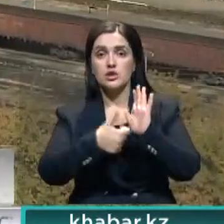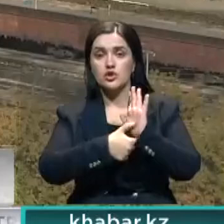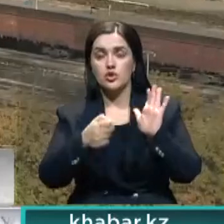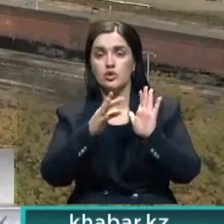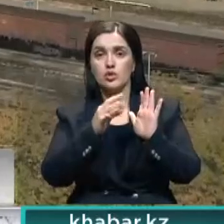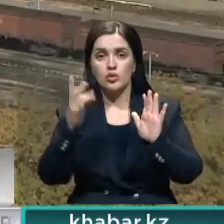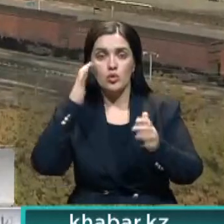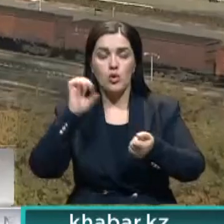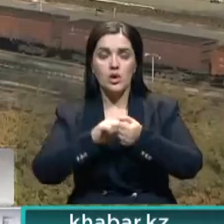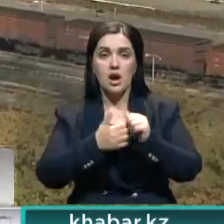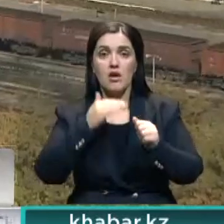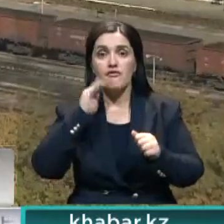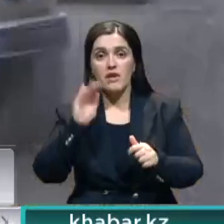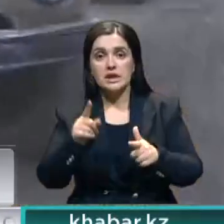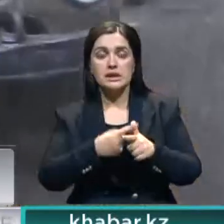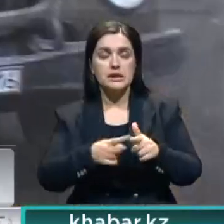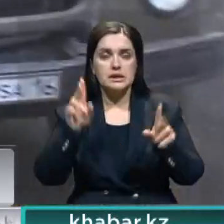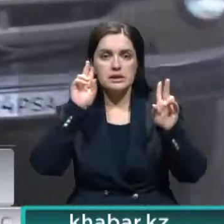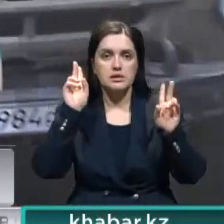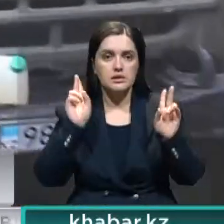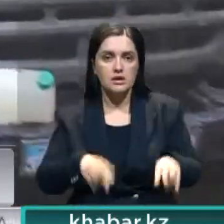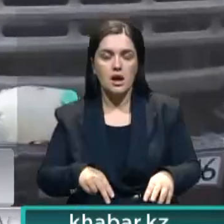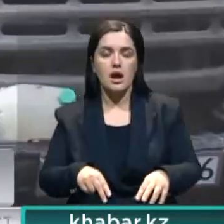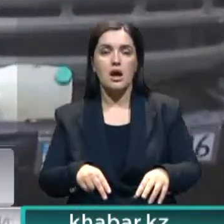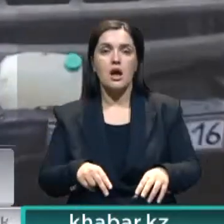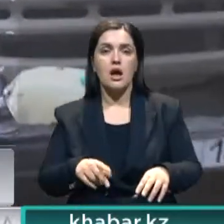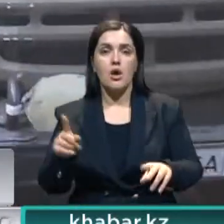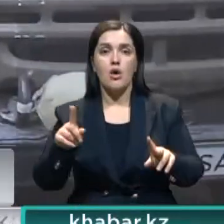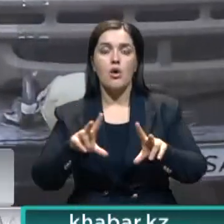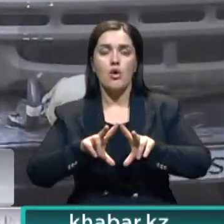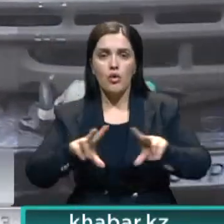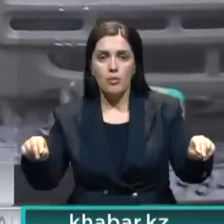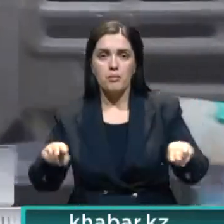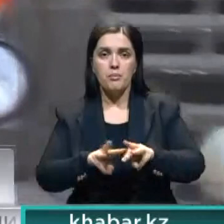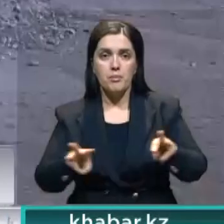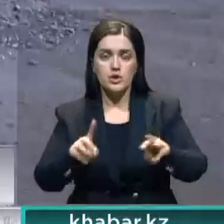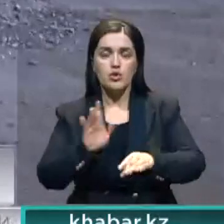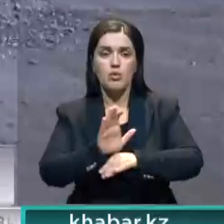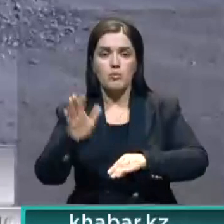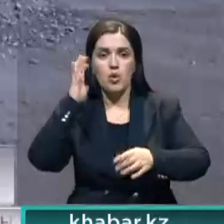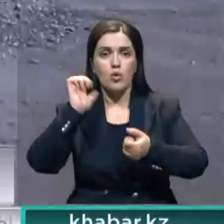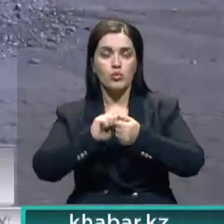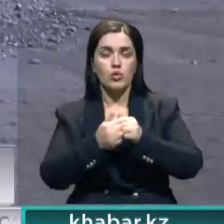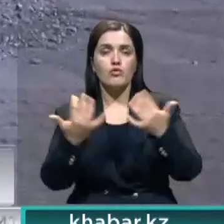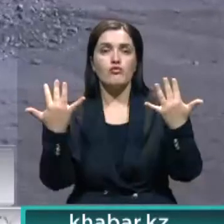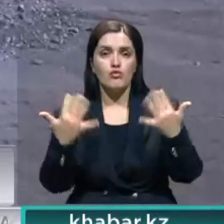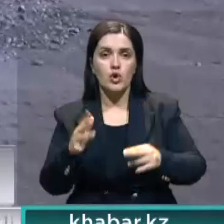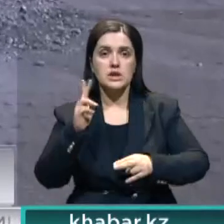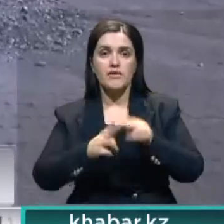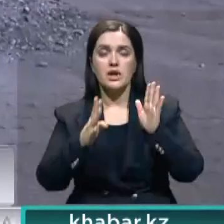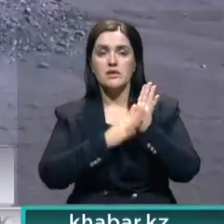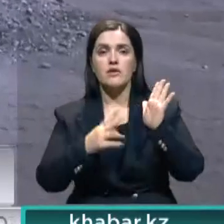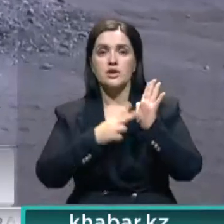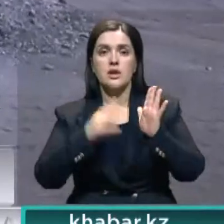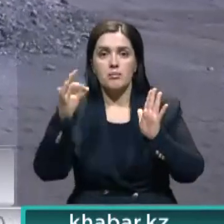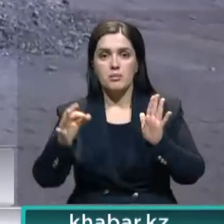угля. Хватит ли этого или нет, пока неизвестно. Чиновники же убеждают, что основные поставки топлива уже завершились. И